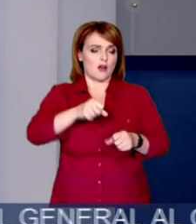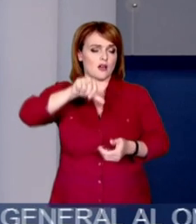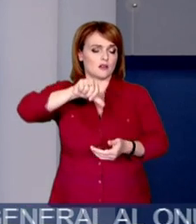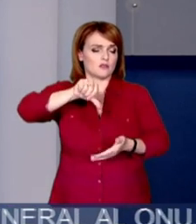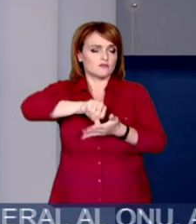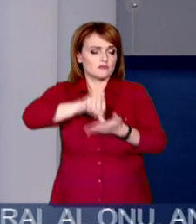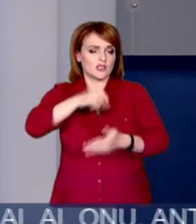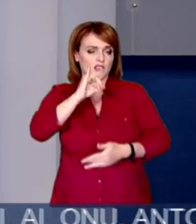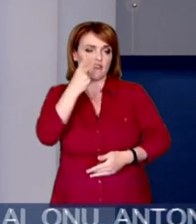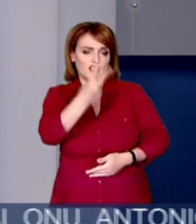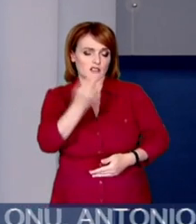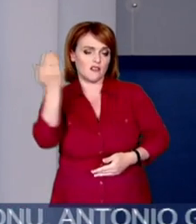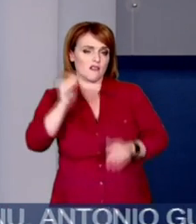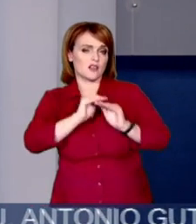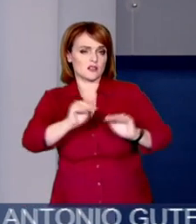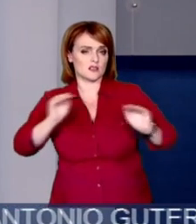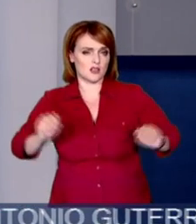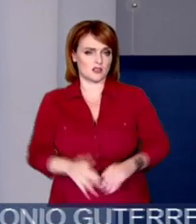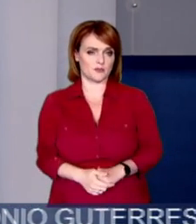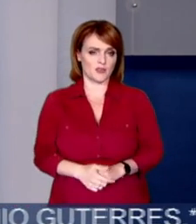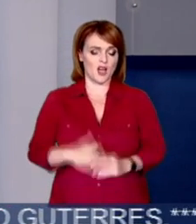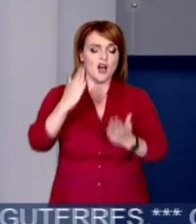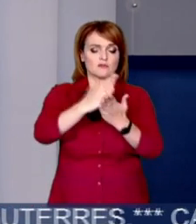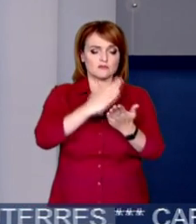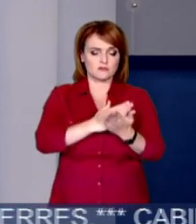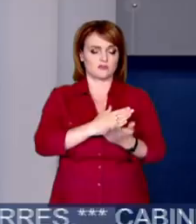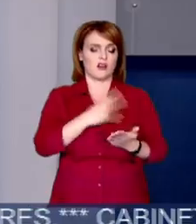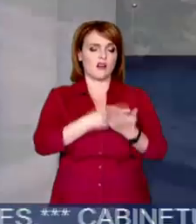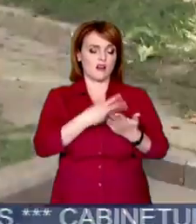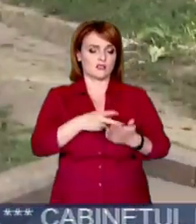începerea pandemiei, numărul femeilor supuse violenței a crescut alarmant.